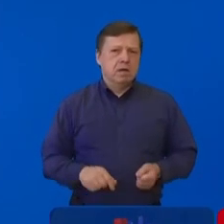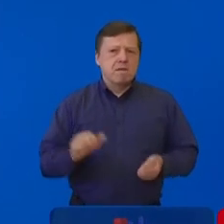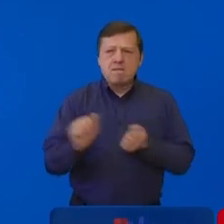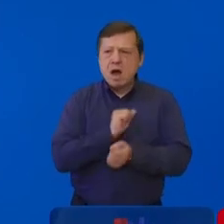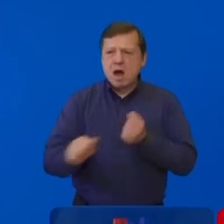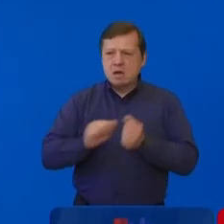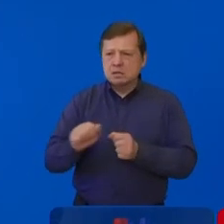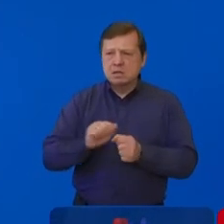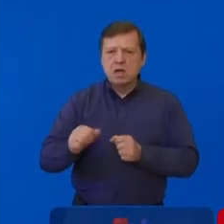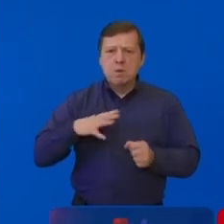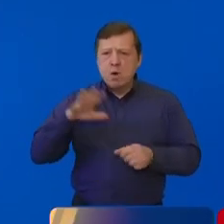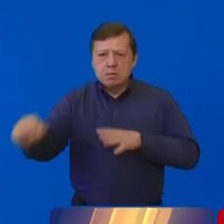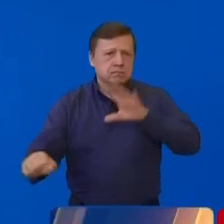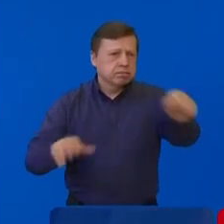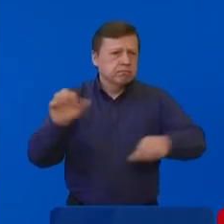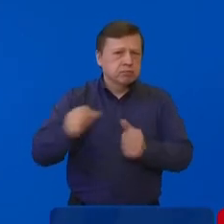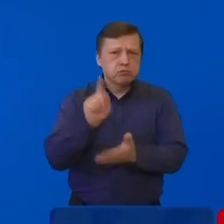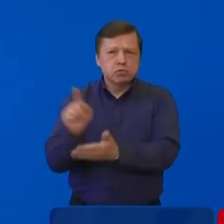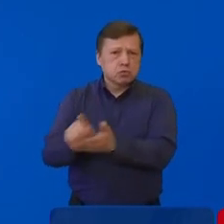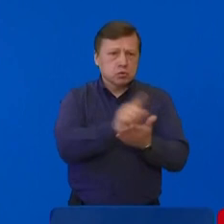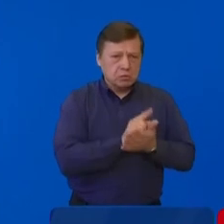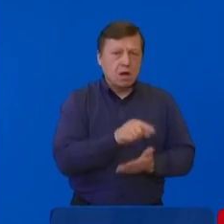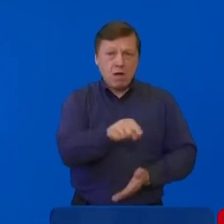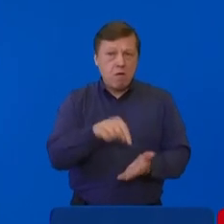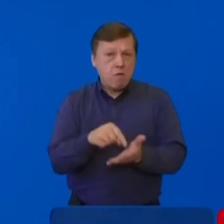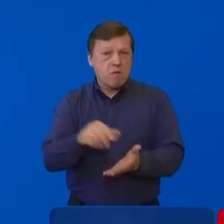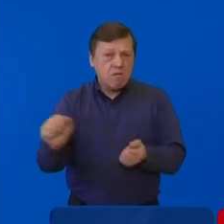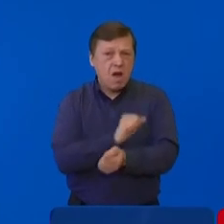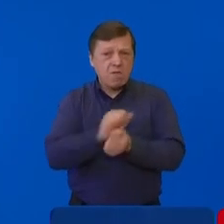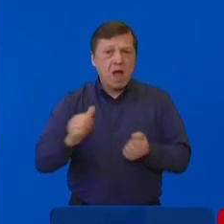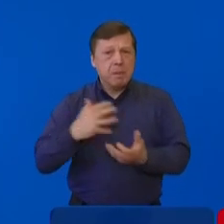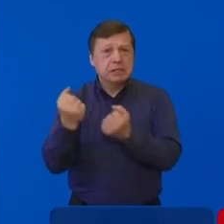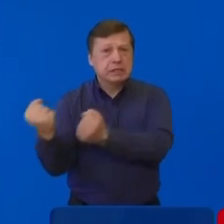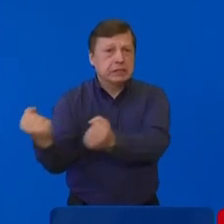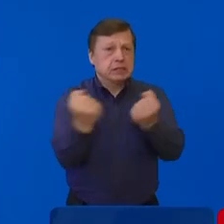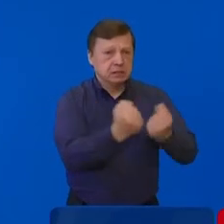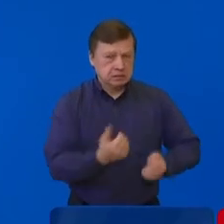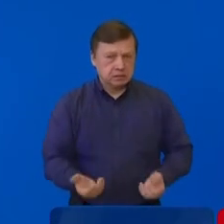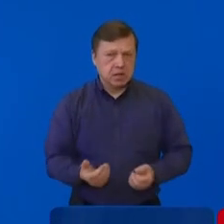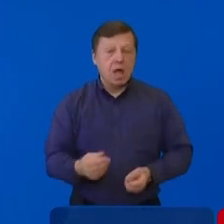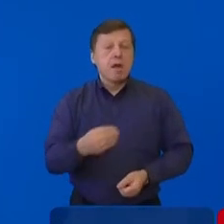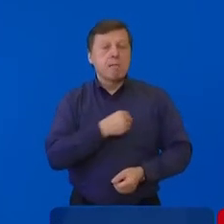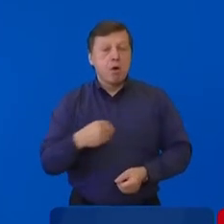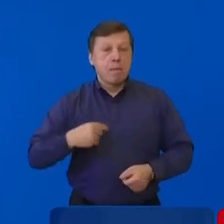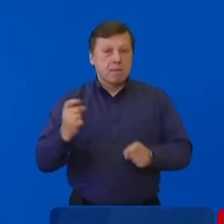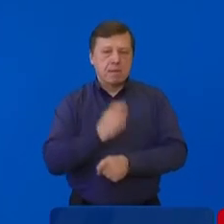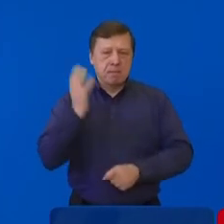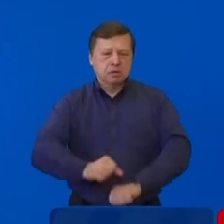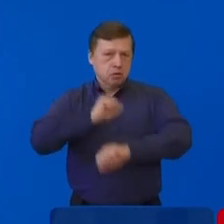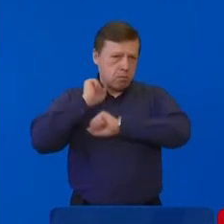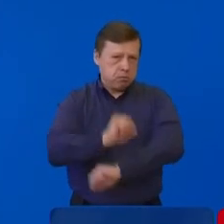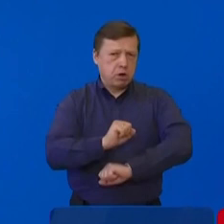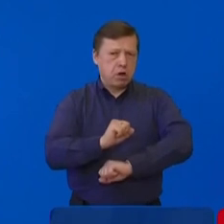który zdobyli wrazem ze swoimi pracownikami. I państwo polskie będzie bronić. Będzie